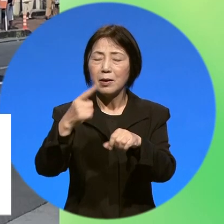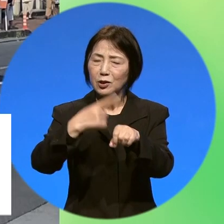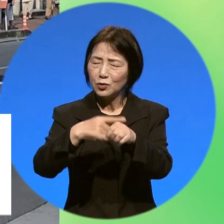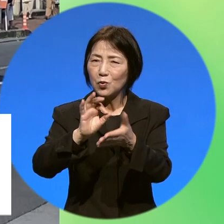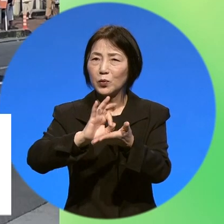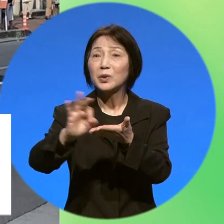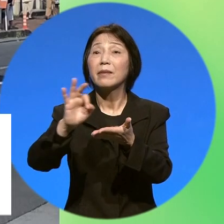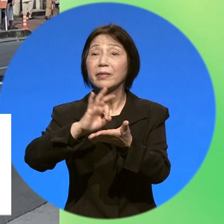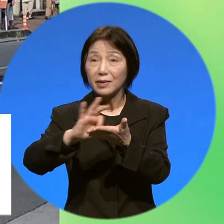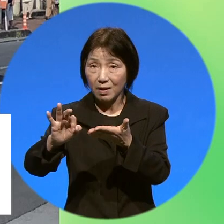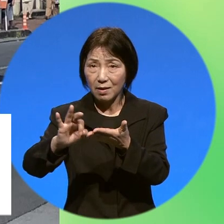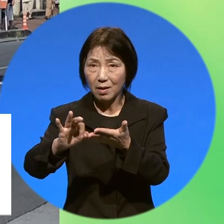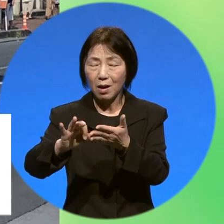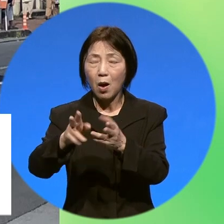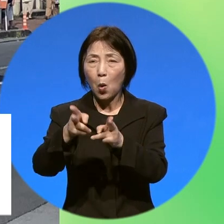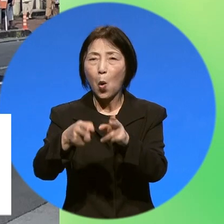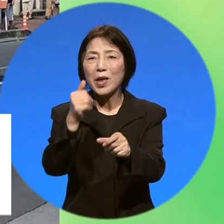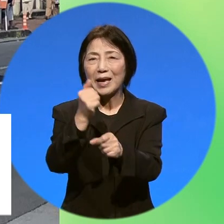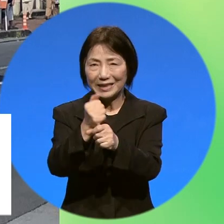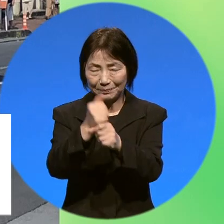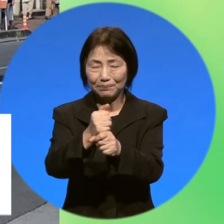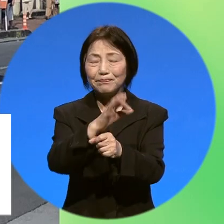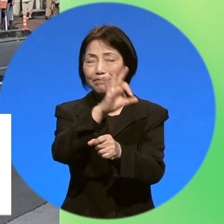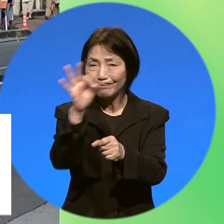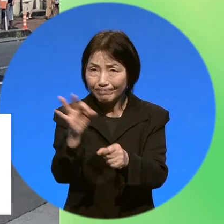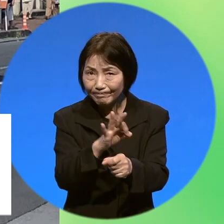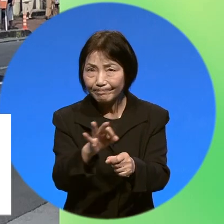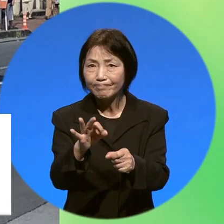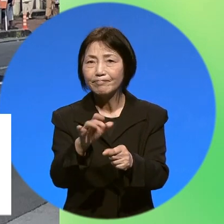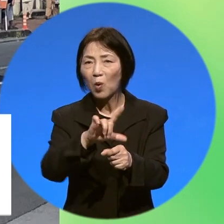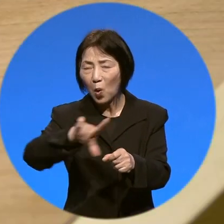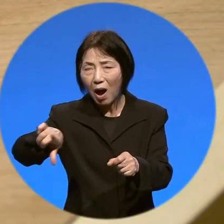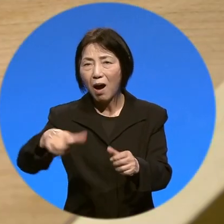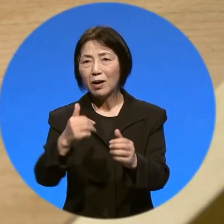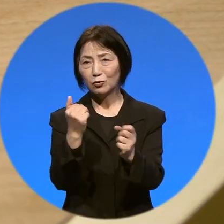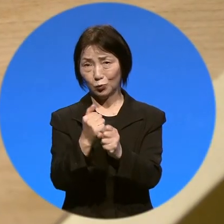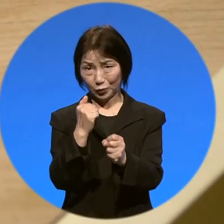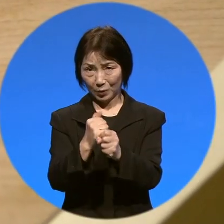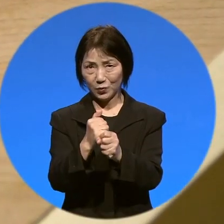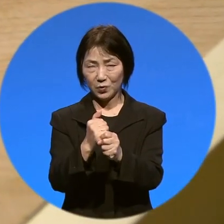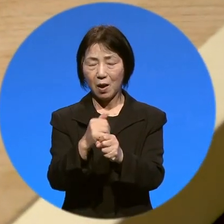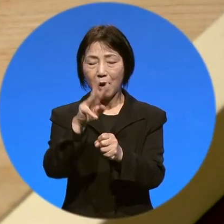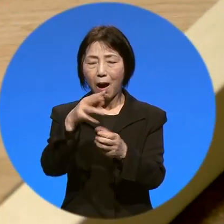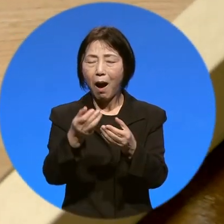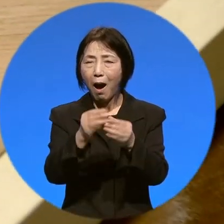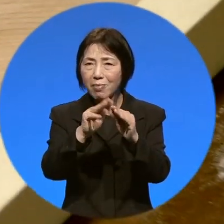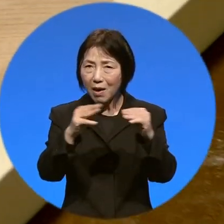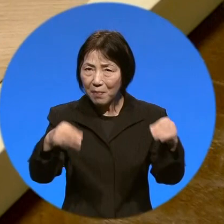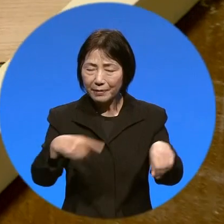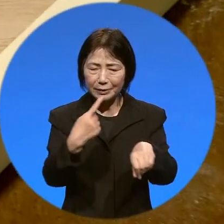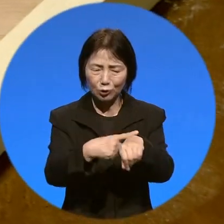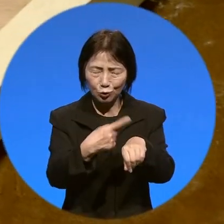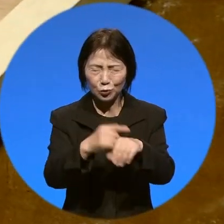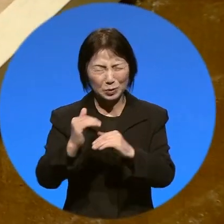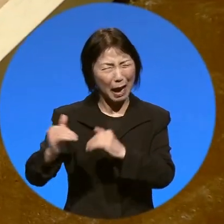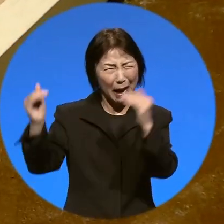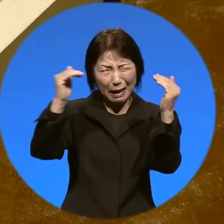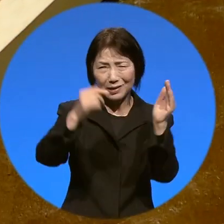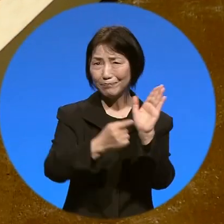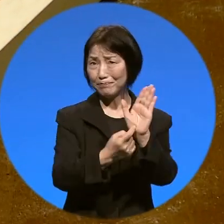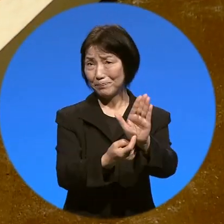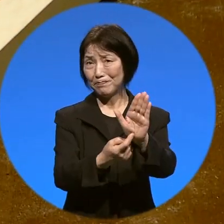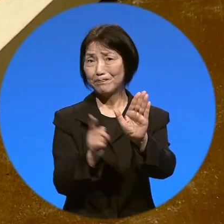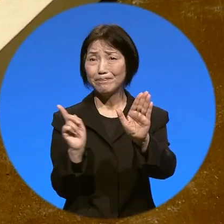生かした工芸品や小物の製作にも取り組み、川鍋仏壇の技術力の高さを示しました